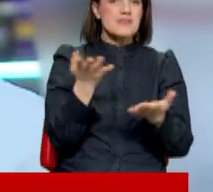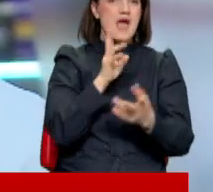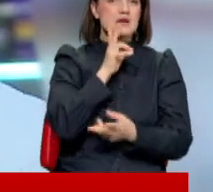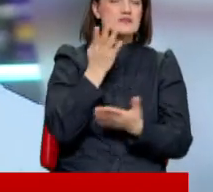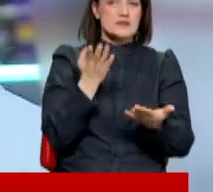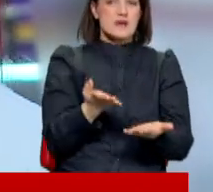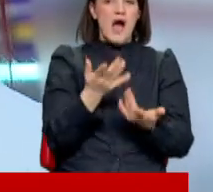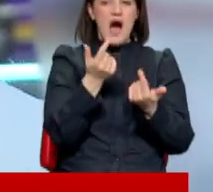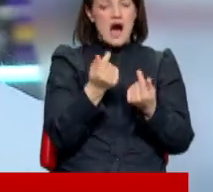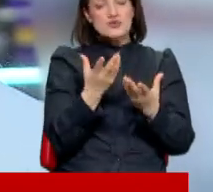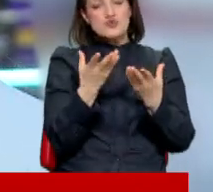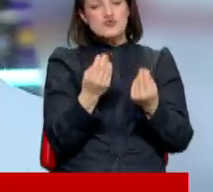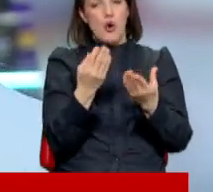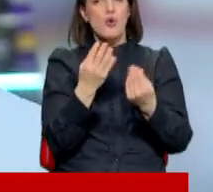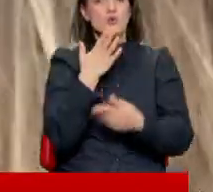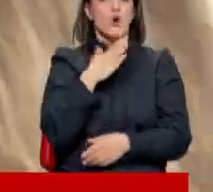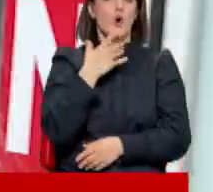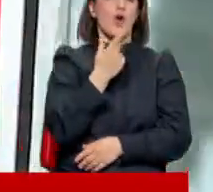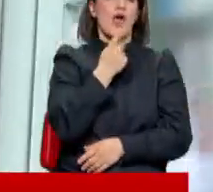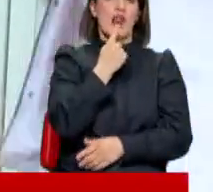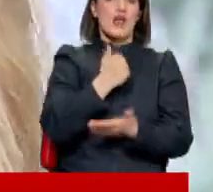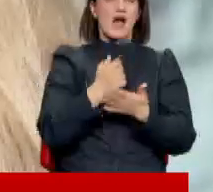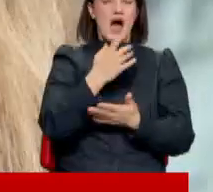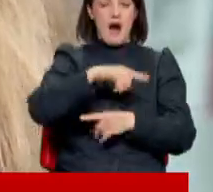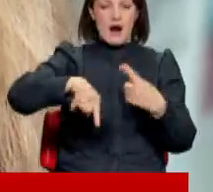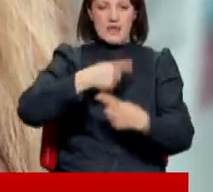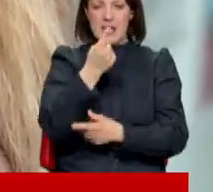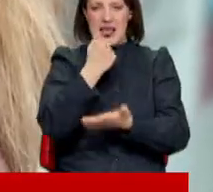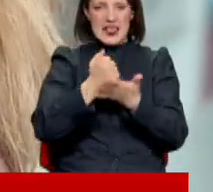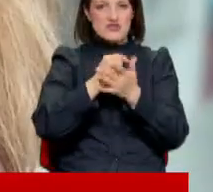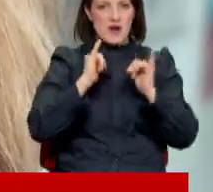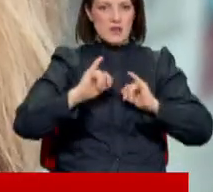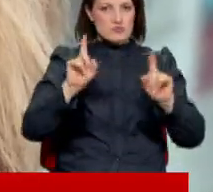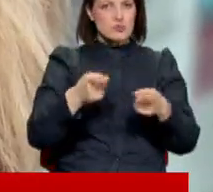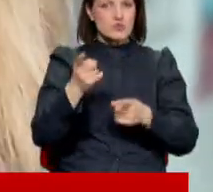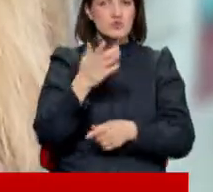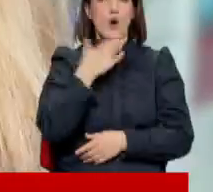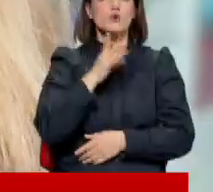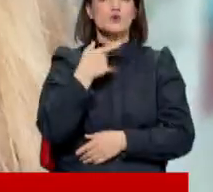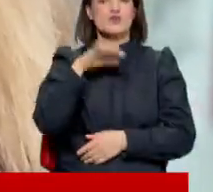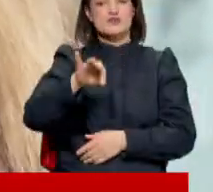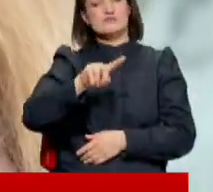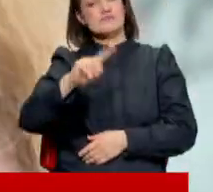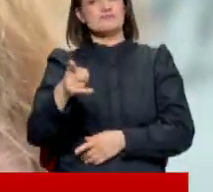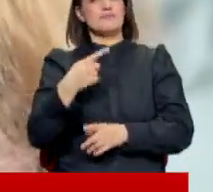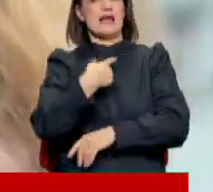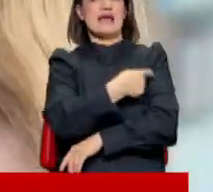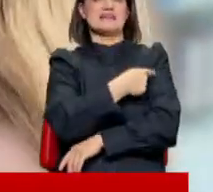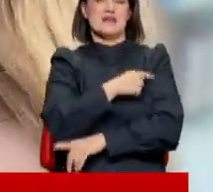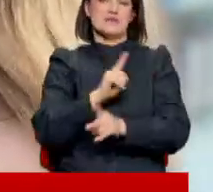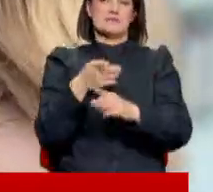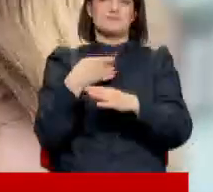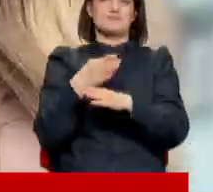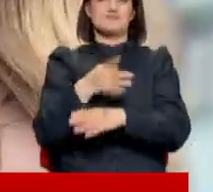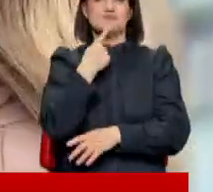ki az ya da çok yoklarımız mevcut. Aradığınız ilacı rahatça bulabiliyor musunuz? Yok, şimdi yoktu orada. O yüzden şimdi yan tarafa gireceğim.